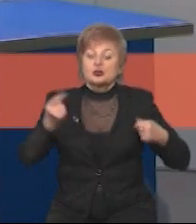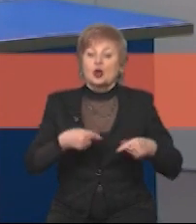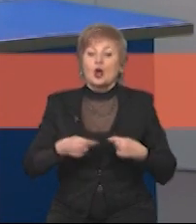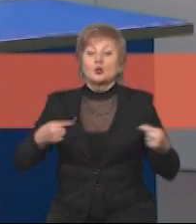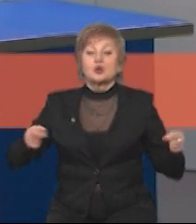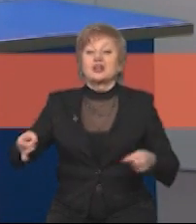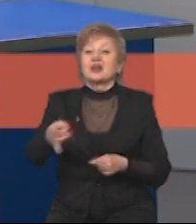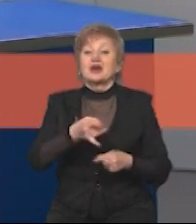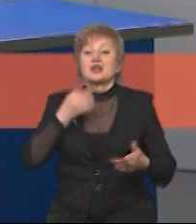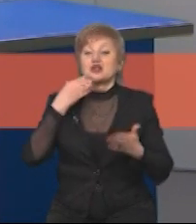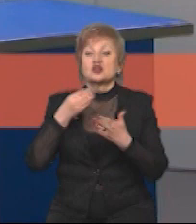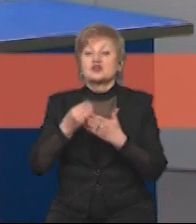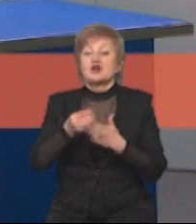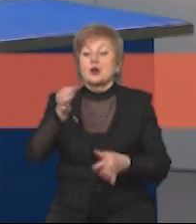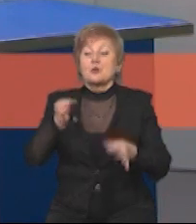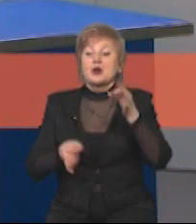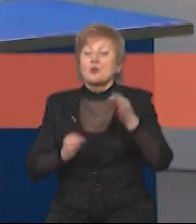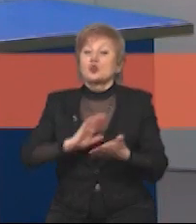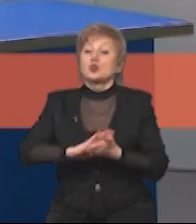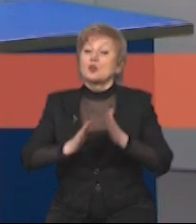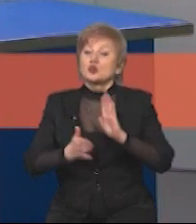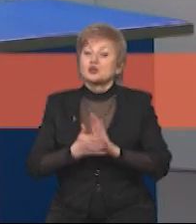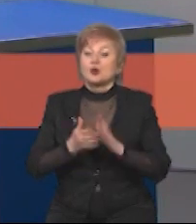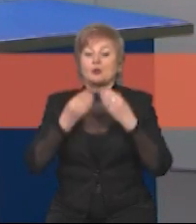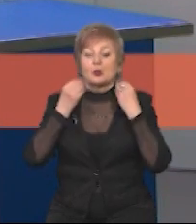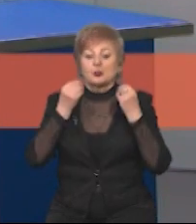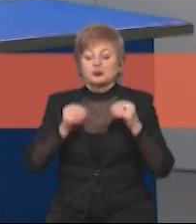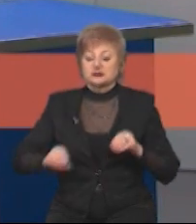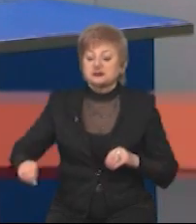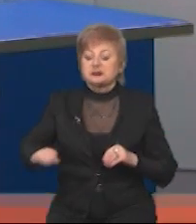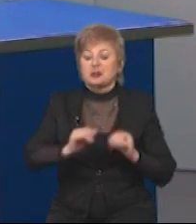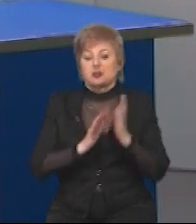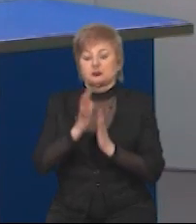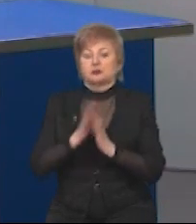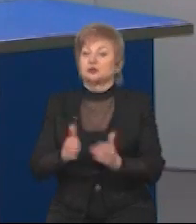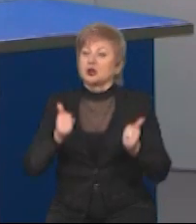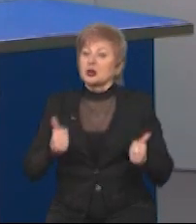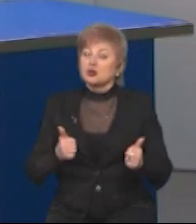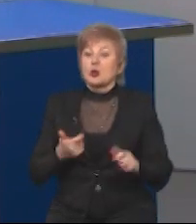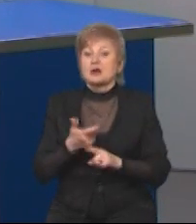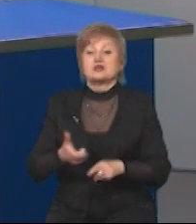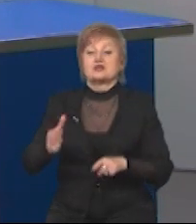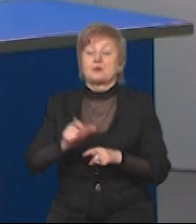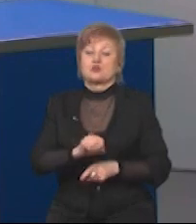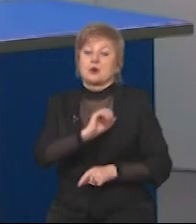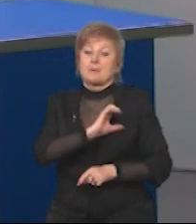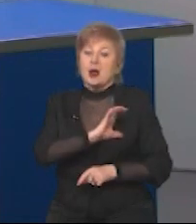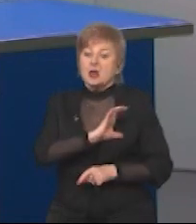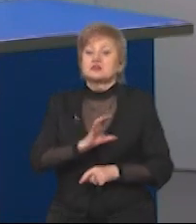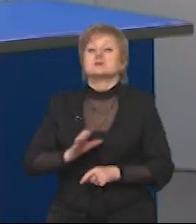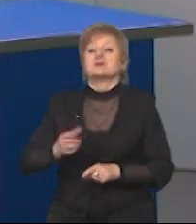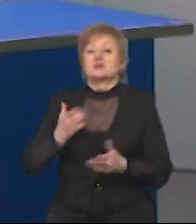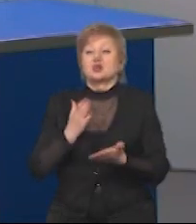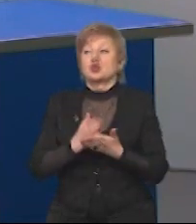районів своїми природними умовами, чудовими родючими землями. Найбільшим природним багатством району